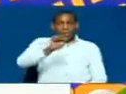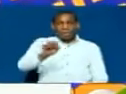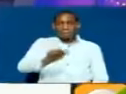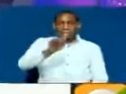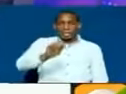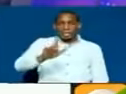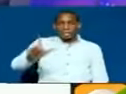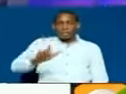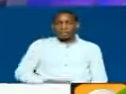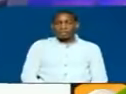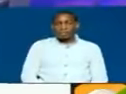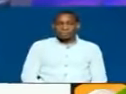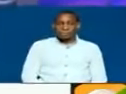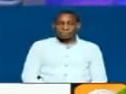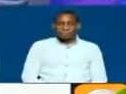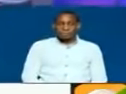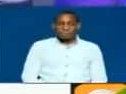Omolo.